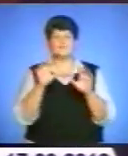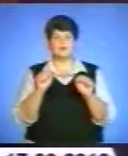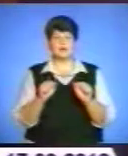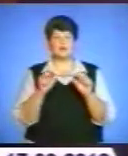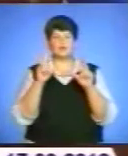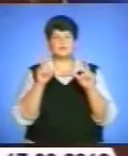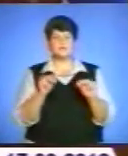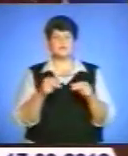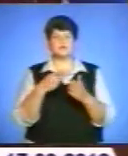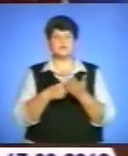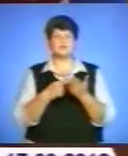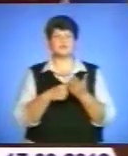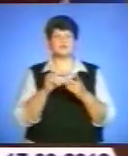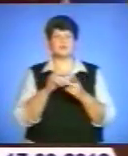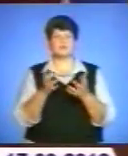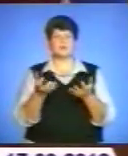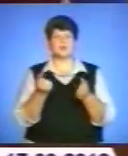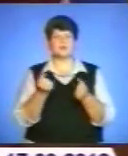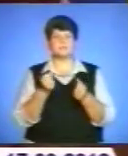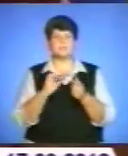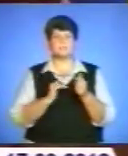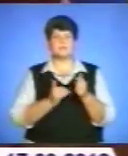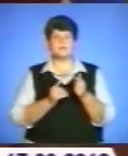довести, прибравши корупційні податки на бізнес через